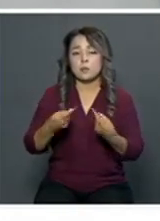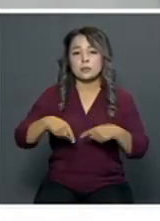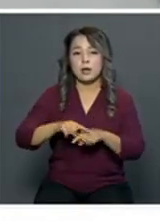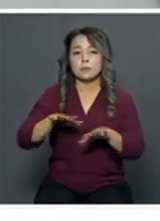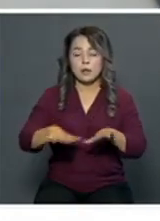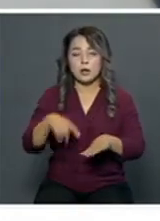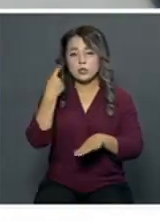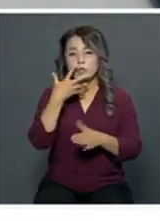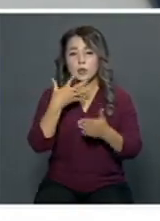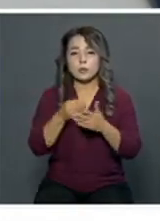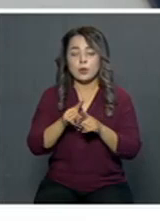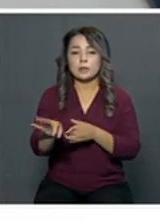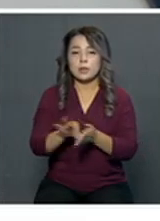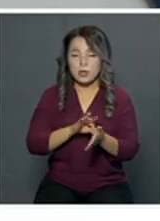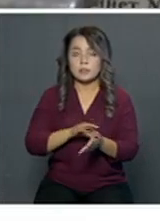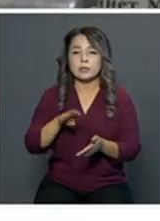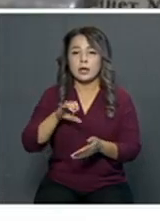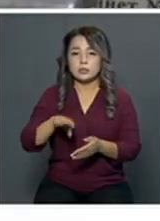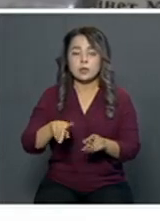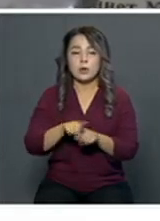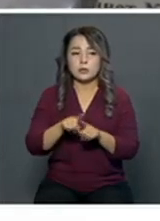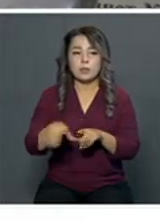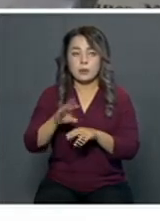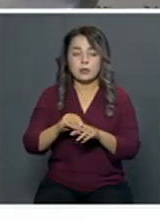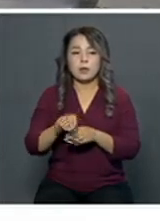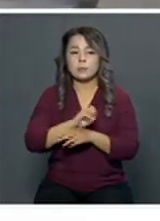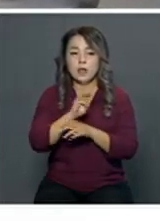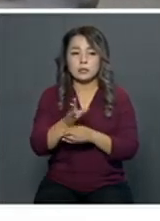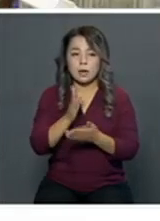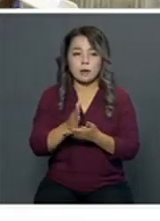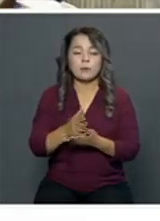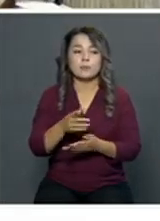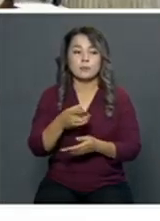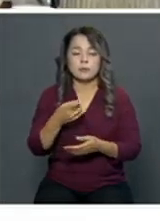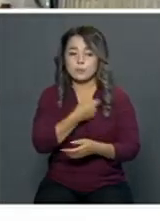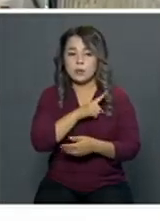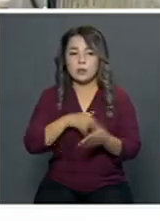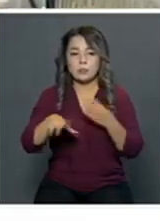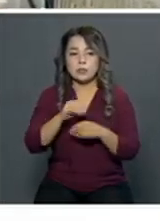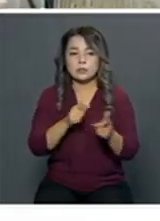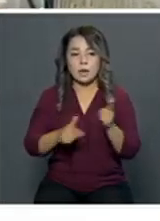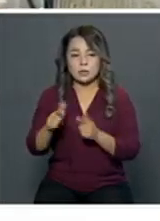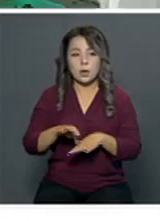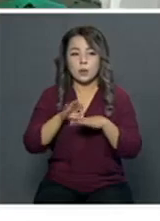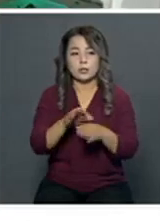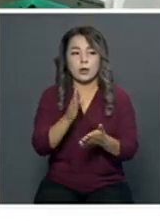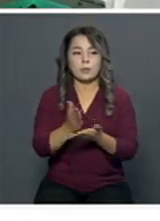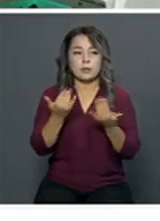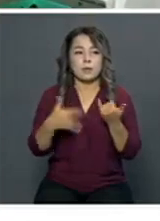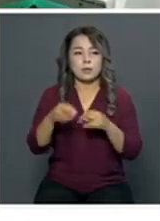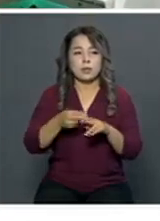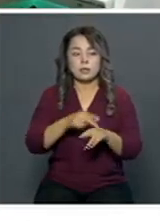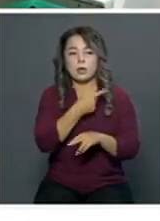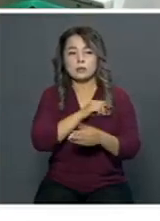жеке емханаларды жедел тестілермен қамтамасыз етіп, ақ халаттыларды дайындықтан өткізген. Сондай қауырт жұмысқа қарамастан,